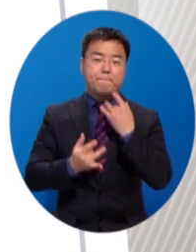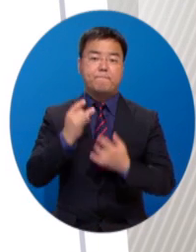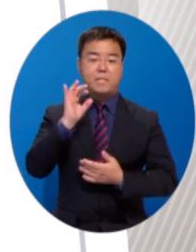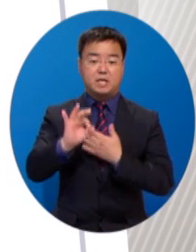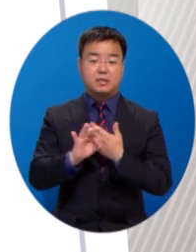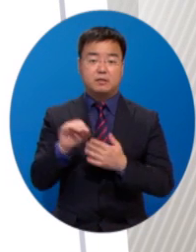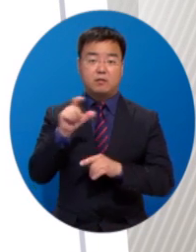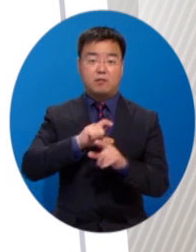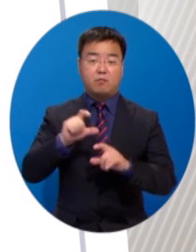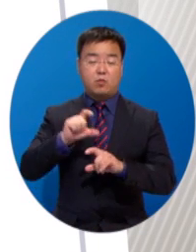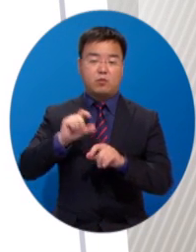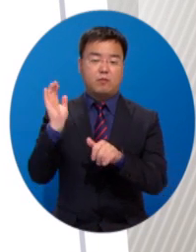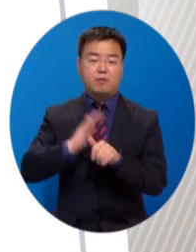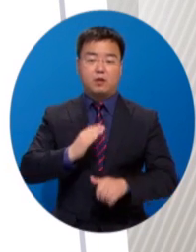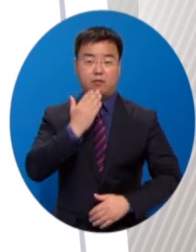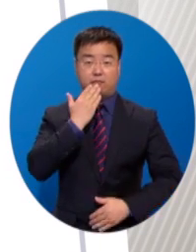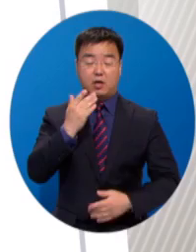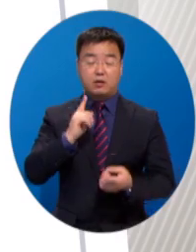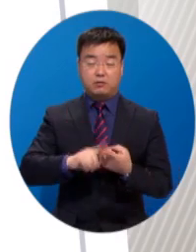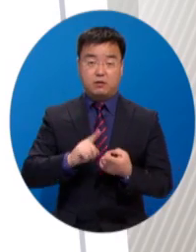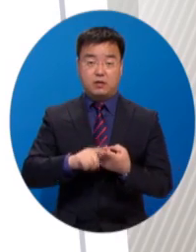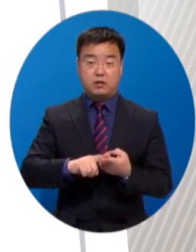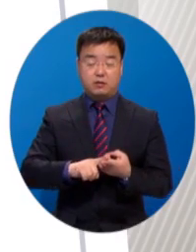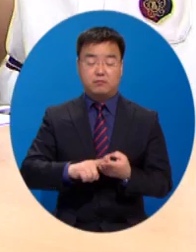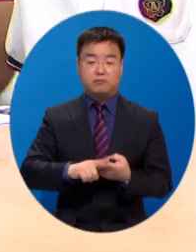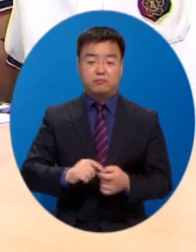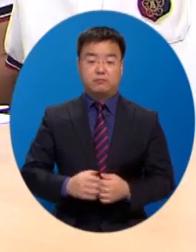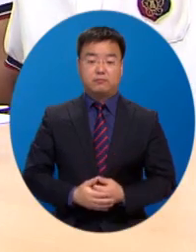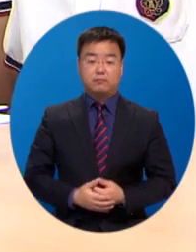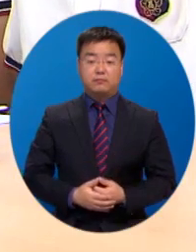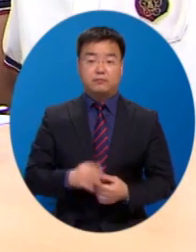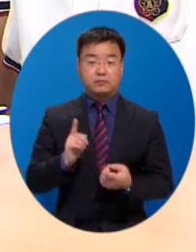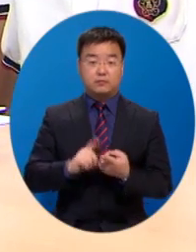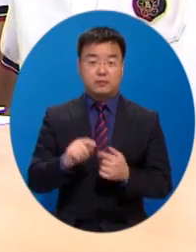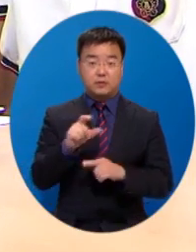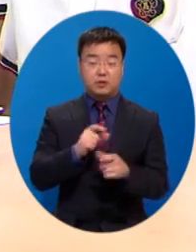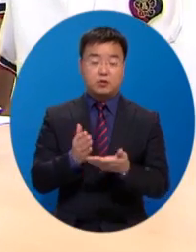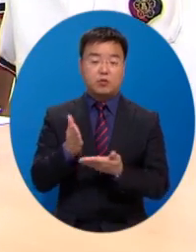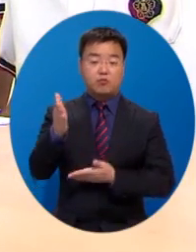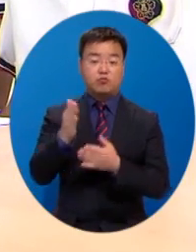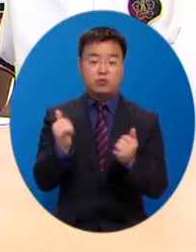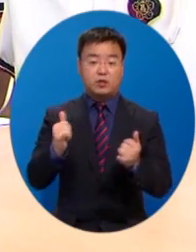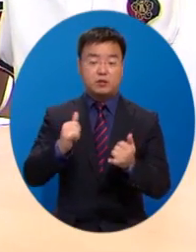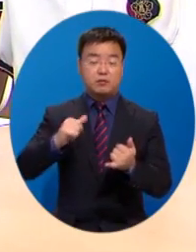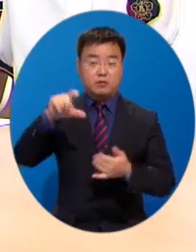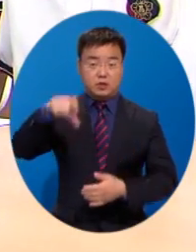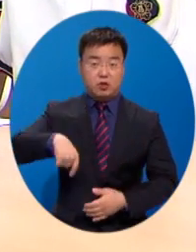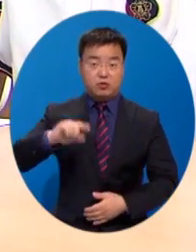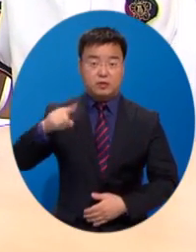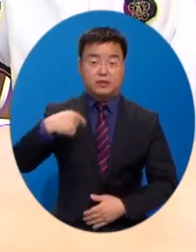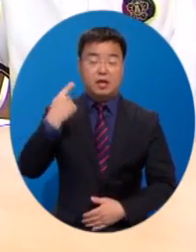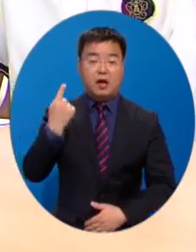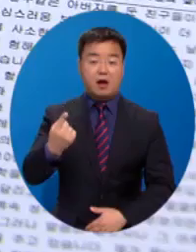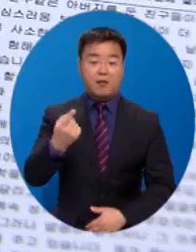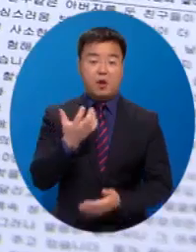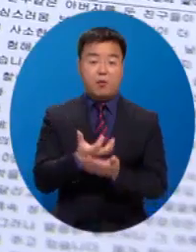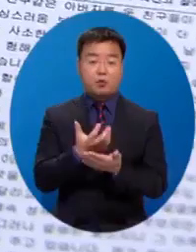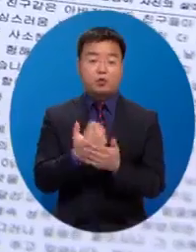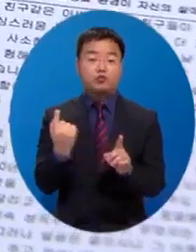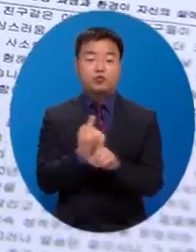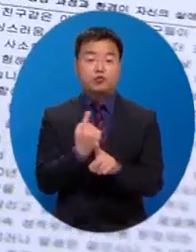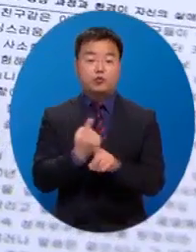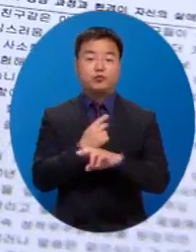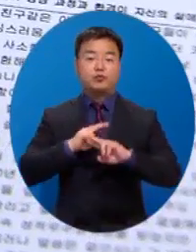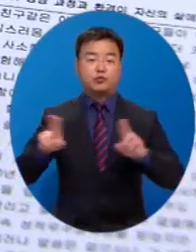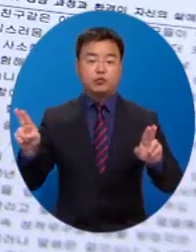사유에 해당되는만큼 불이익을 받을 수 있습니다 전문가들은 료를 결제한 뒤에는 원서를 수정하거나 취소할